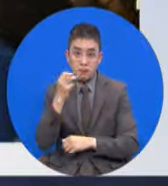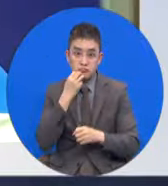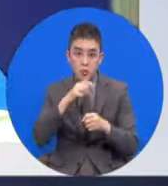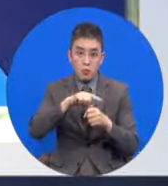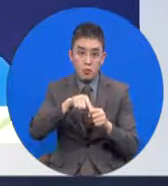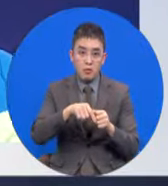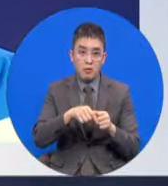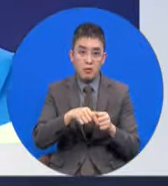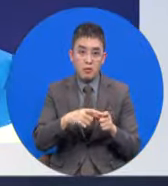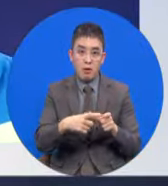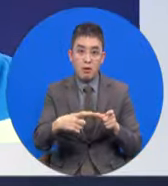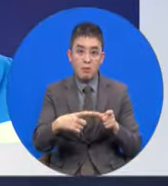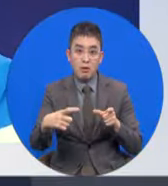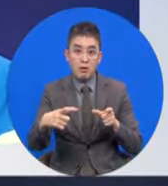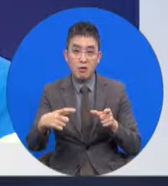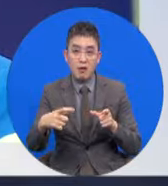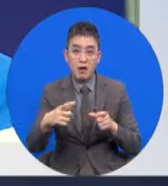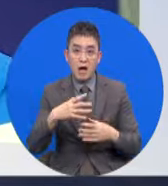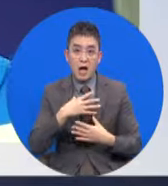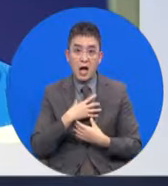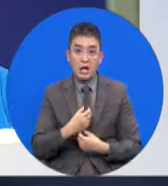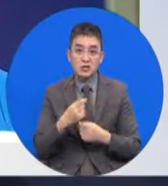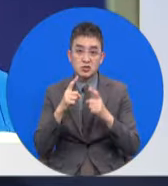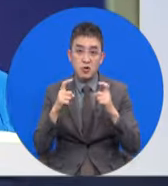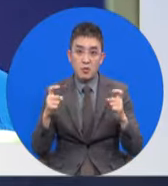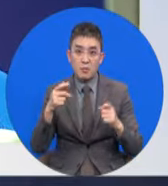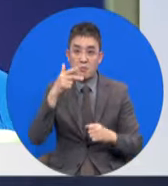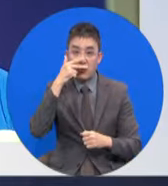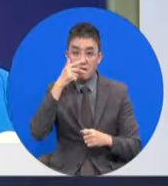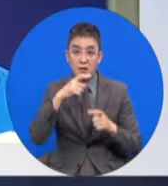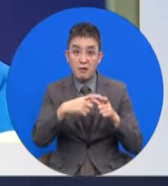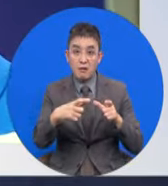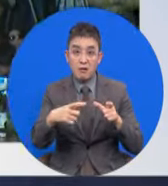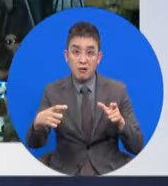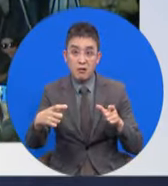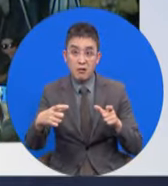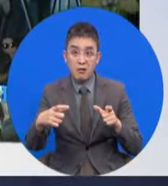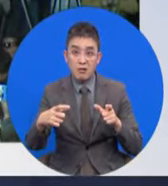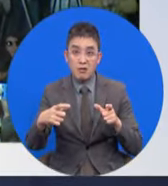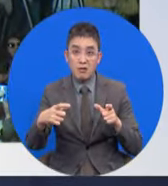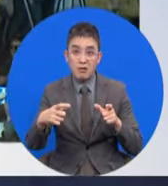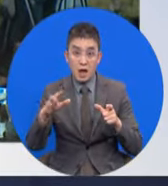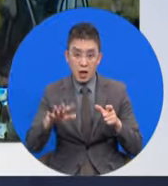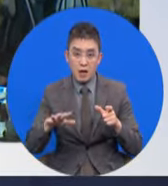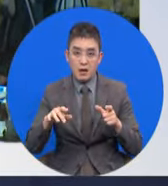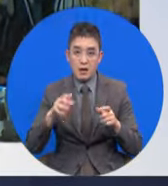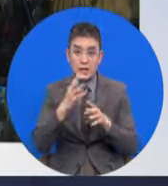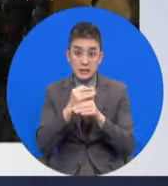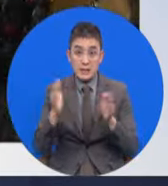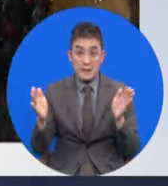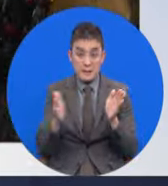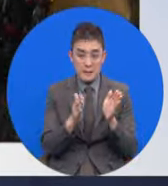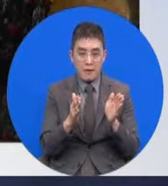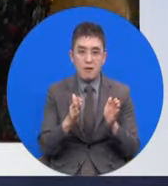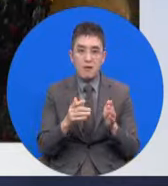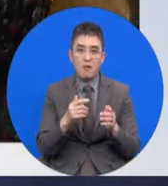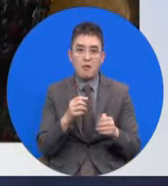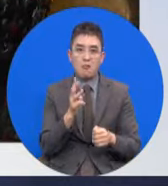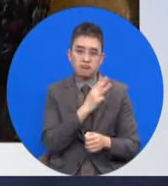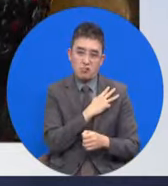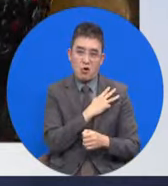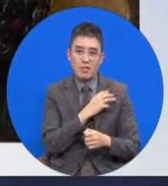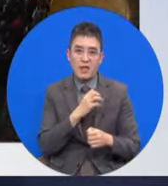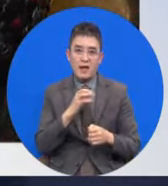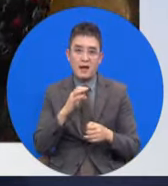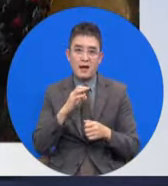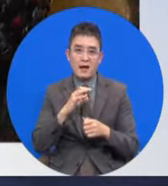속된 말로 저 안성, 평택에 미칩니다. 그러나 그 기간이 짧으면은 부천, 안양까지 가다가 멈춰버리는 경우가 있습니다. 그러니까 서울의 민심이